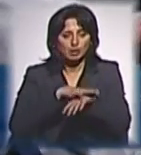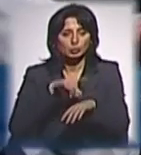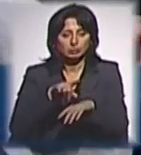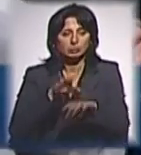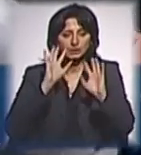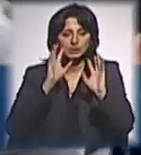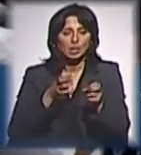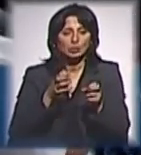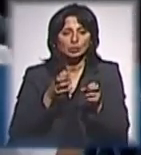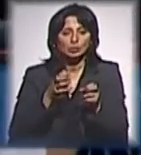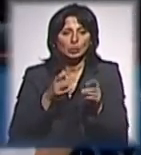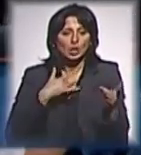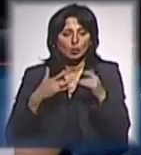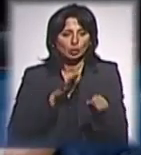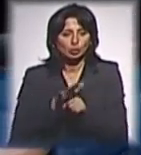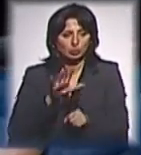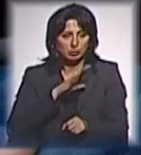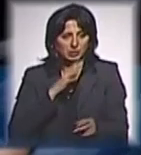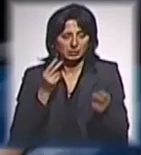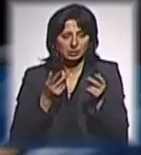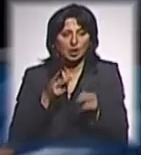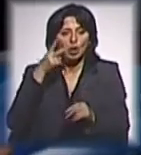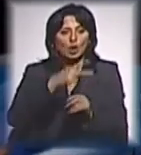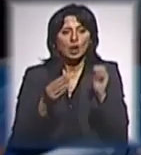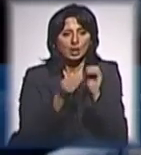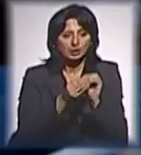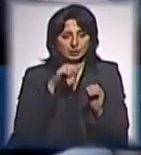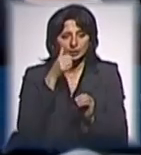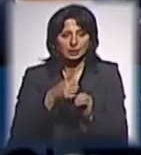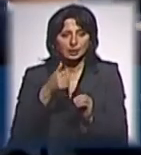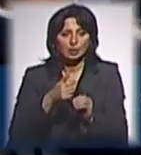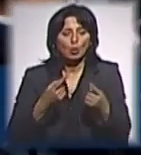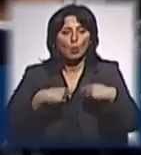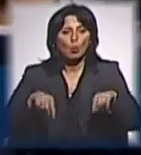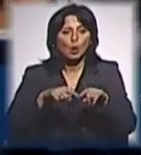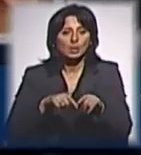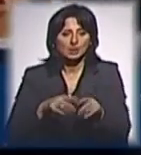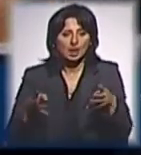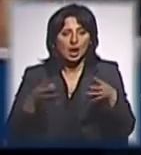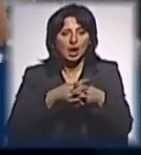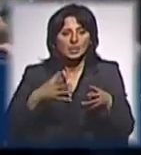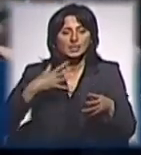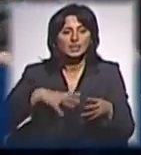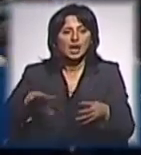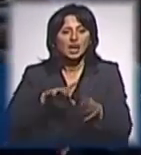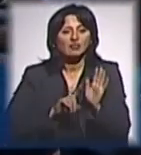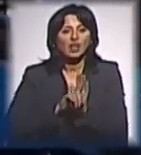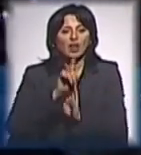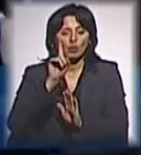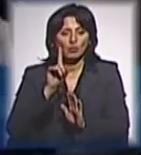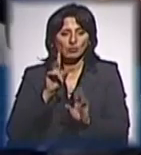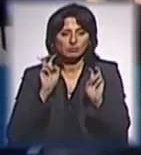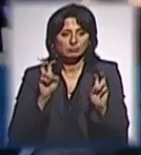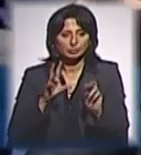და სერიოზული ასე ვთქვათ როლის შესრულება შეძლეს. 2010 წელს კოალიცია, რომელიც ალიანსი საქართველოსთვის შეიქმნა და